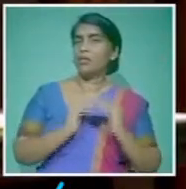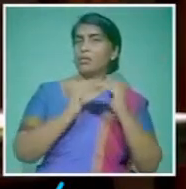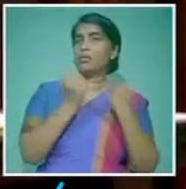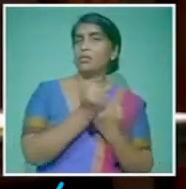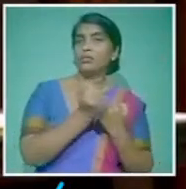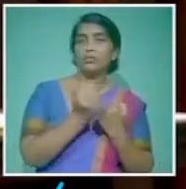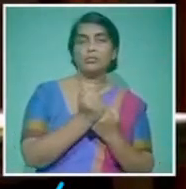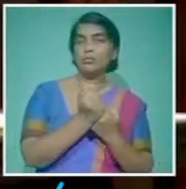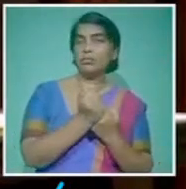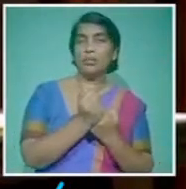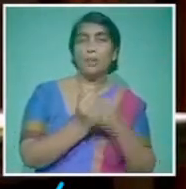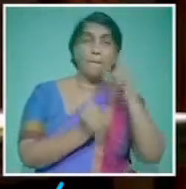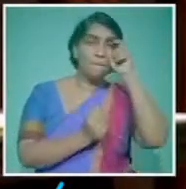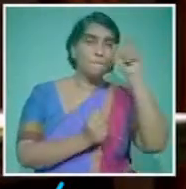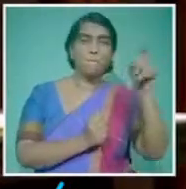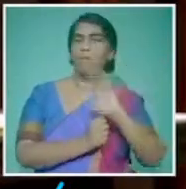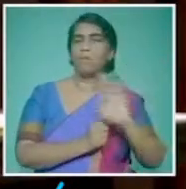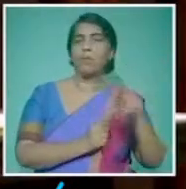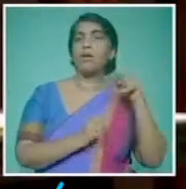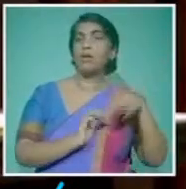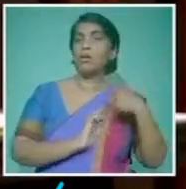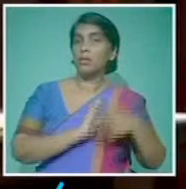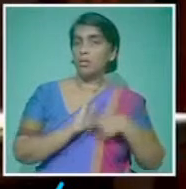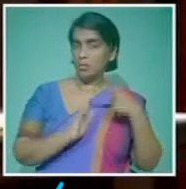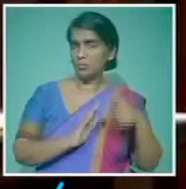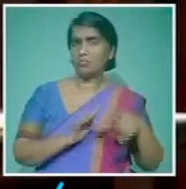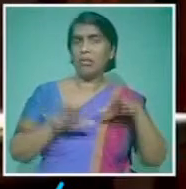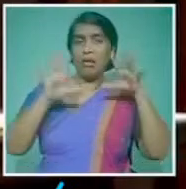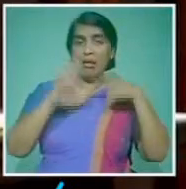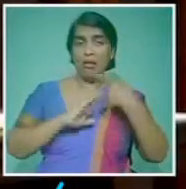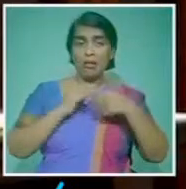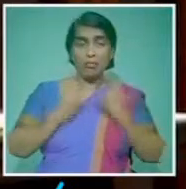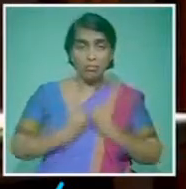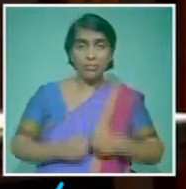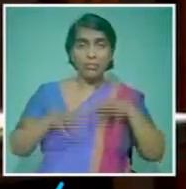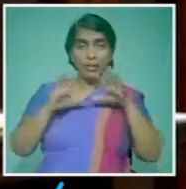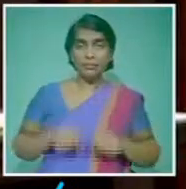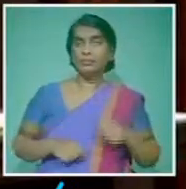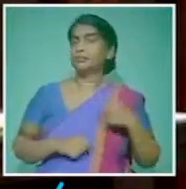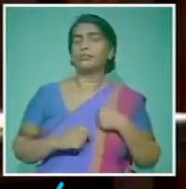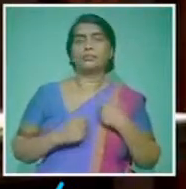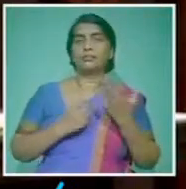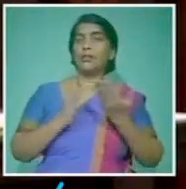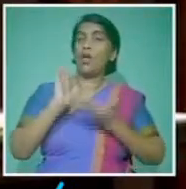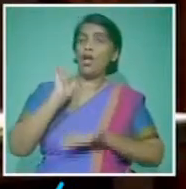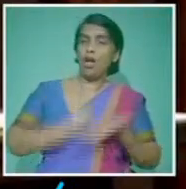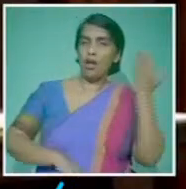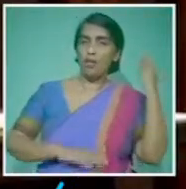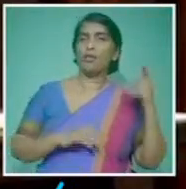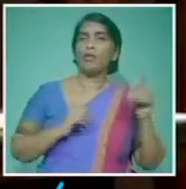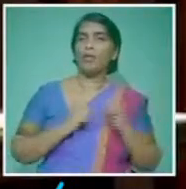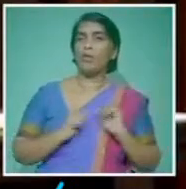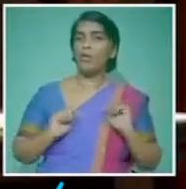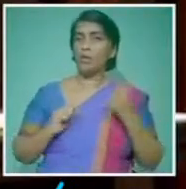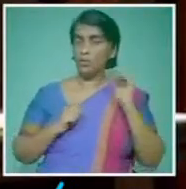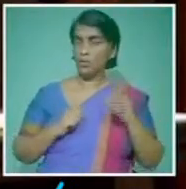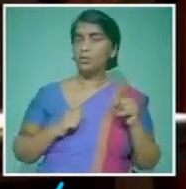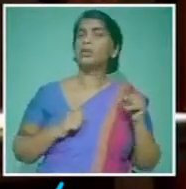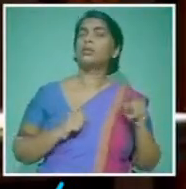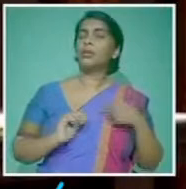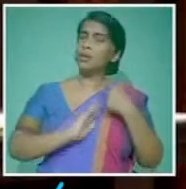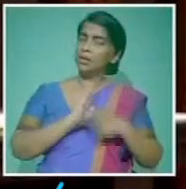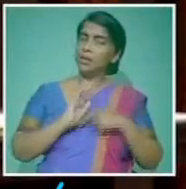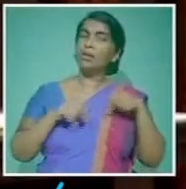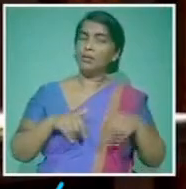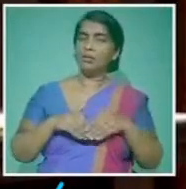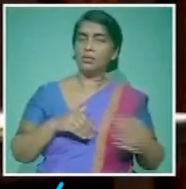හදන්න කියන එක බලන්න නැතුව මේ රටෙන් ඒ දෙමළ කට්ටිය ඒ දෙමළ පිරිස යවන්න උත්සාහයක් ගැනීමත් මේ රටේ